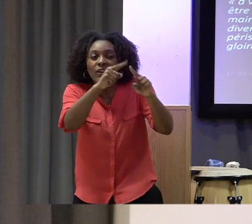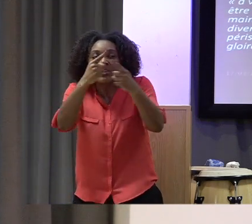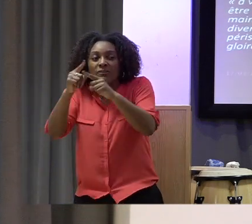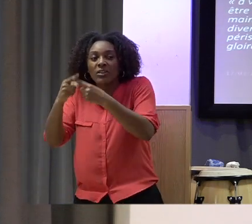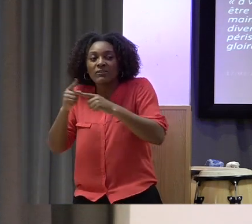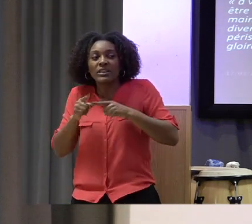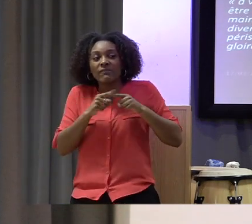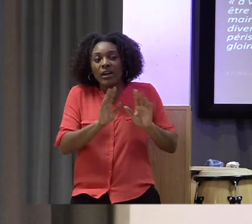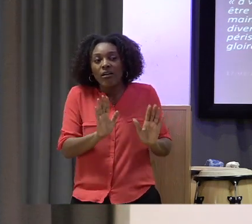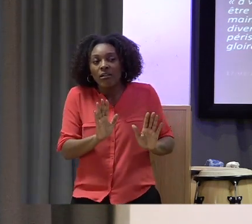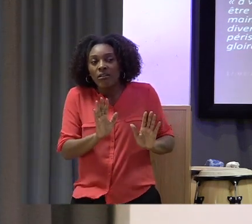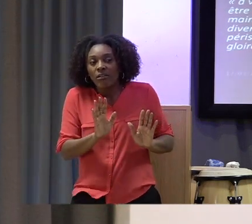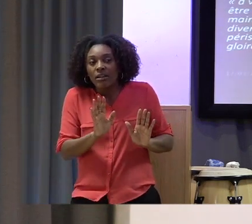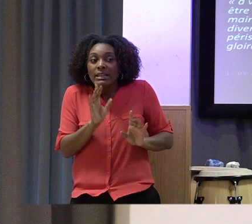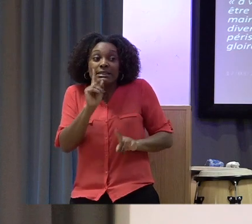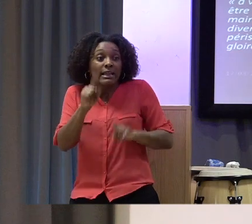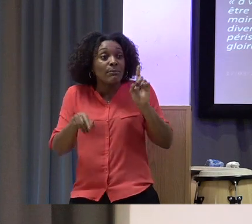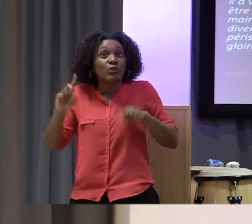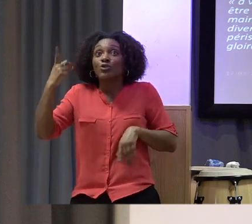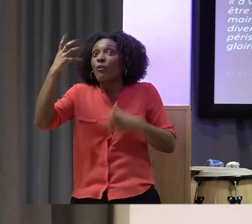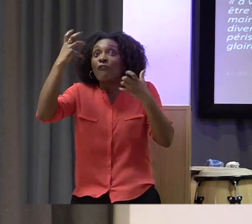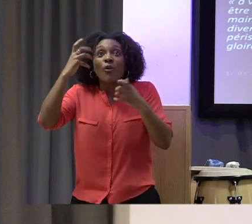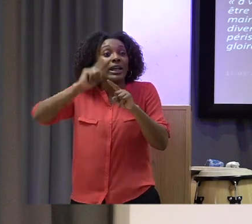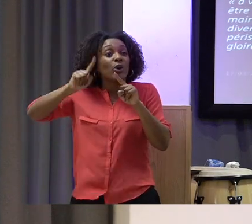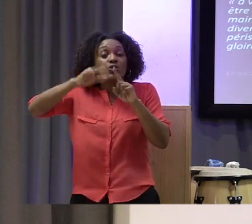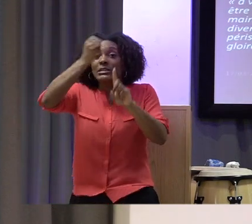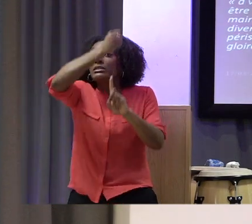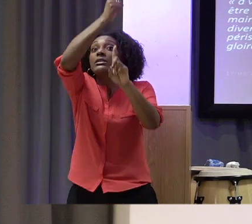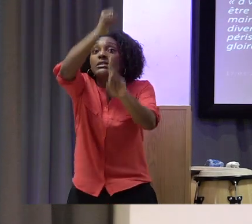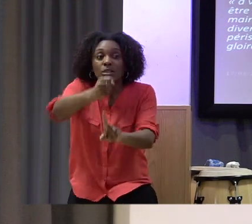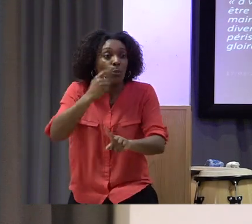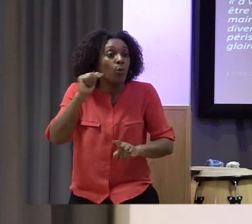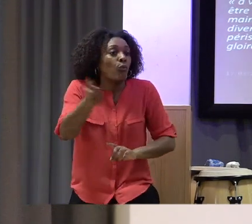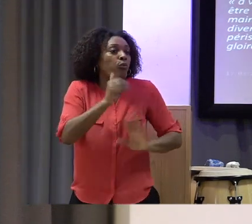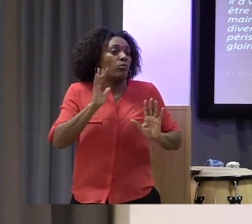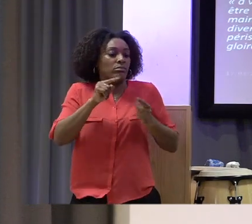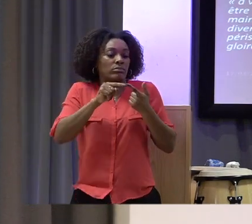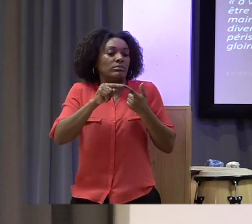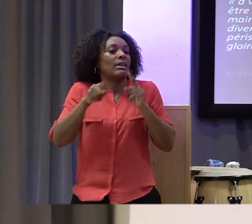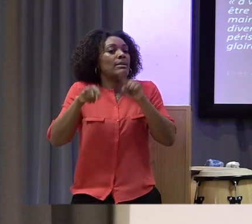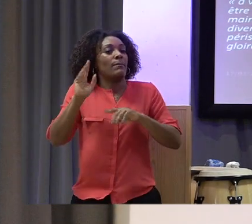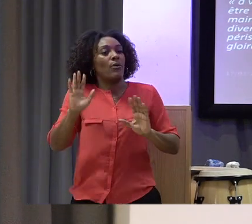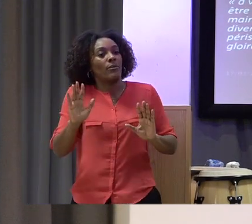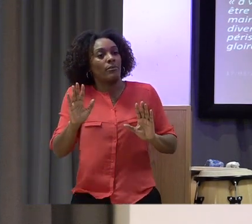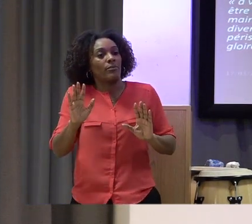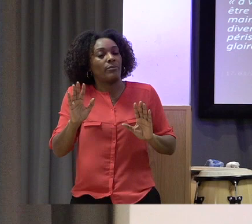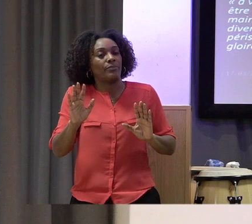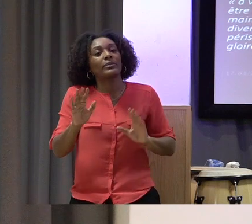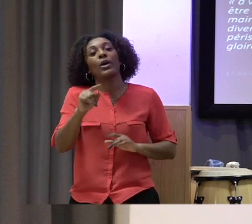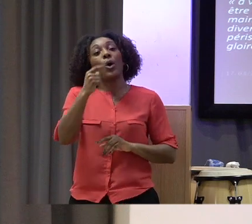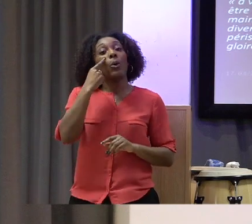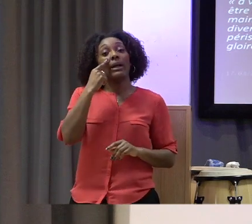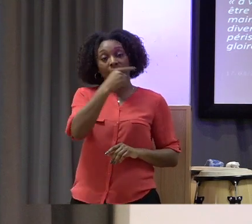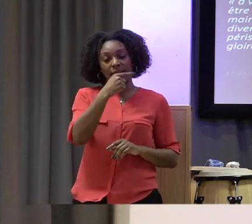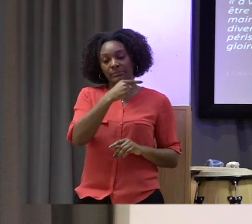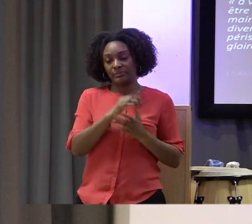Dépend de la destinée que peut-être Dieu a pour vous. Pourquoi je dis cela? Revenons dans le contexte de